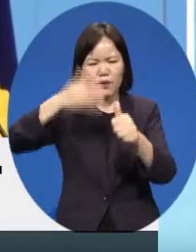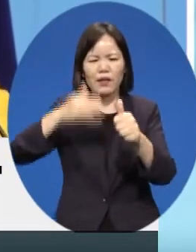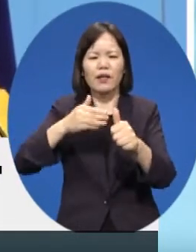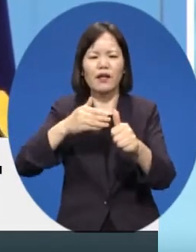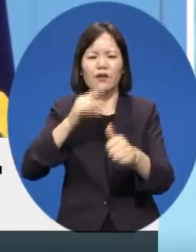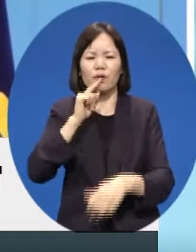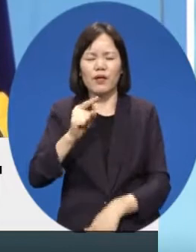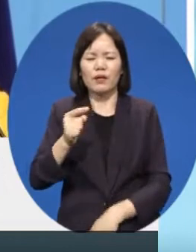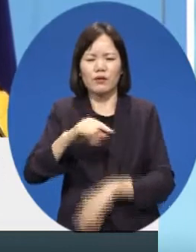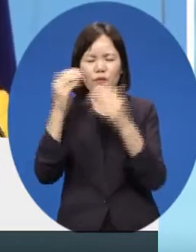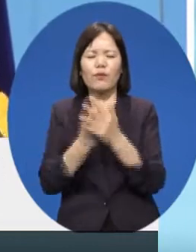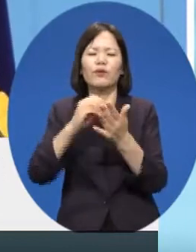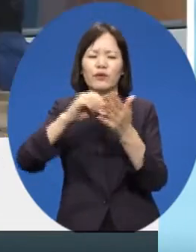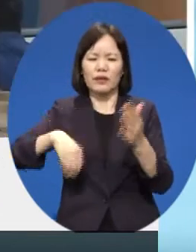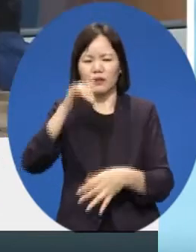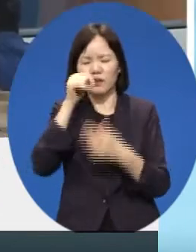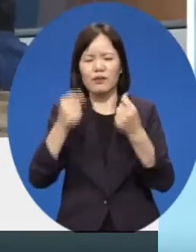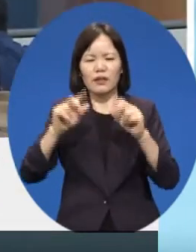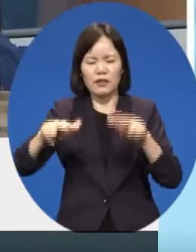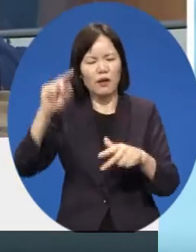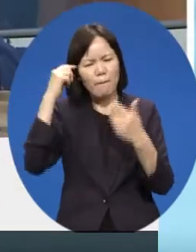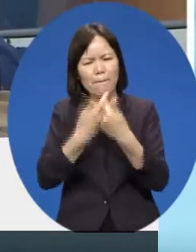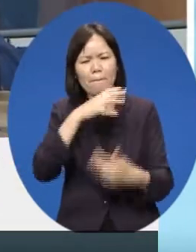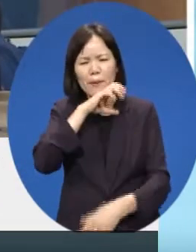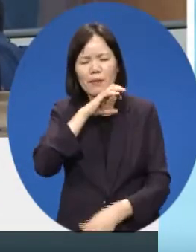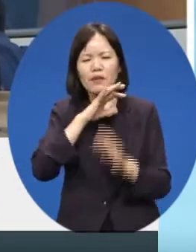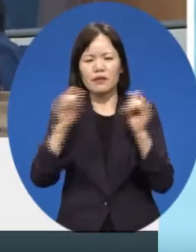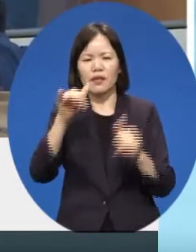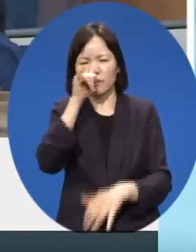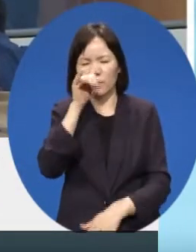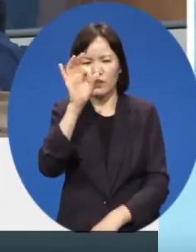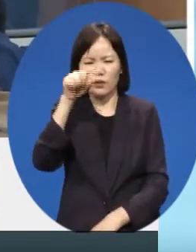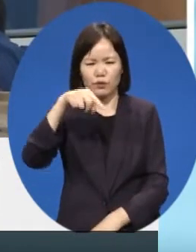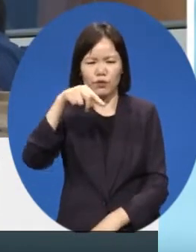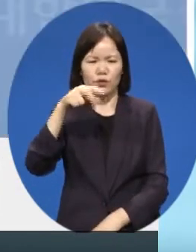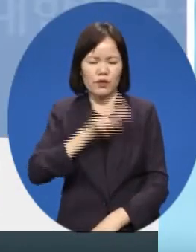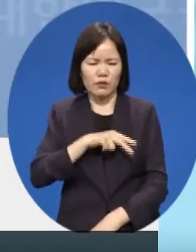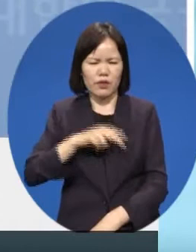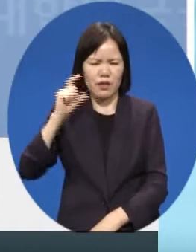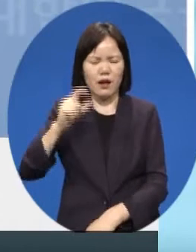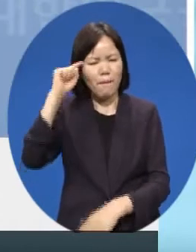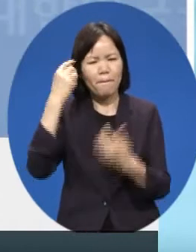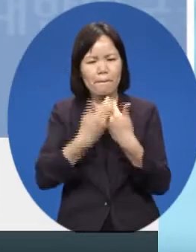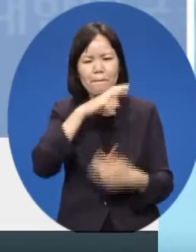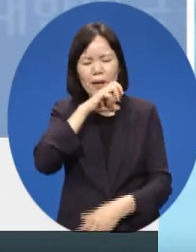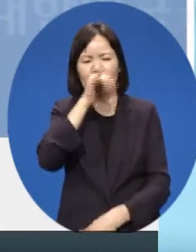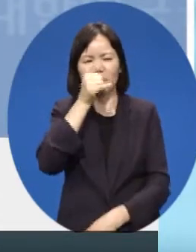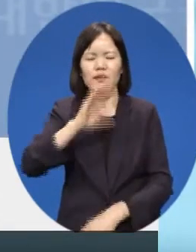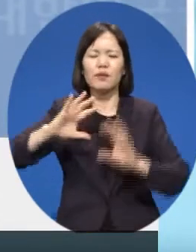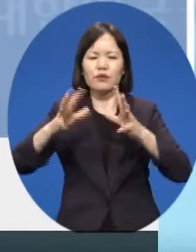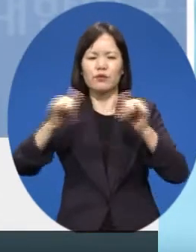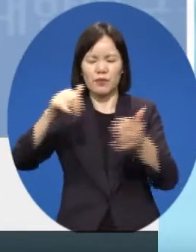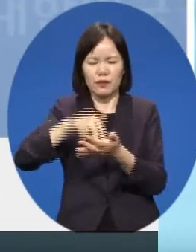다 할 거라고 봅니다 물론 지금 반발하는 분들이 있어요 특히 뭐 지금 우수 악몽 같은 게 강력하게 반발하고 있는데 국민적 관점에서 보면 수용 할